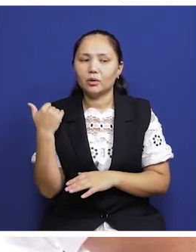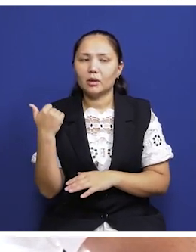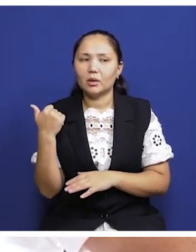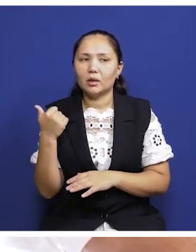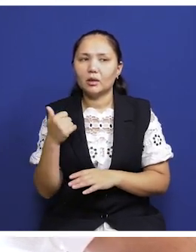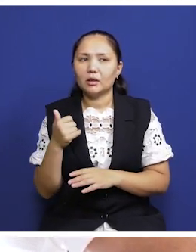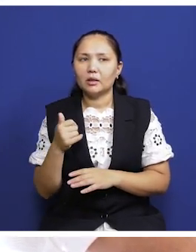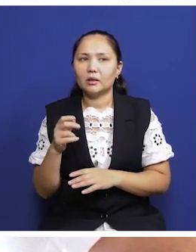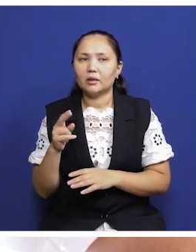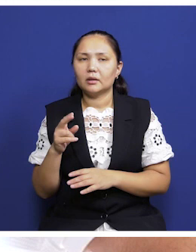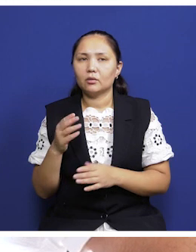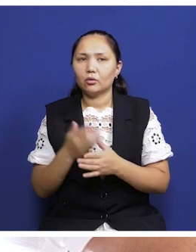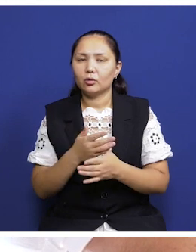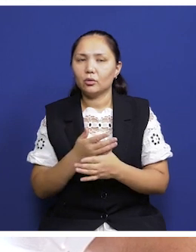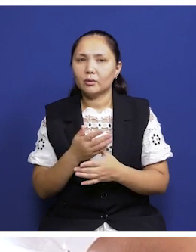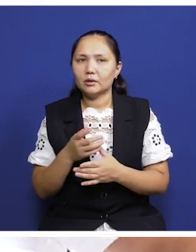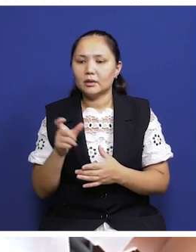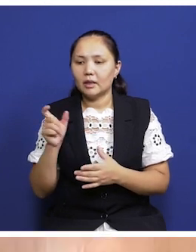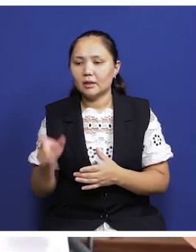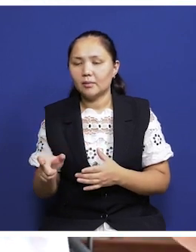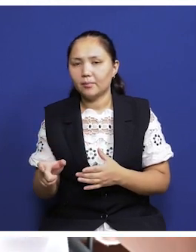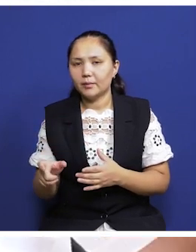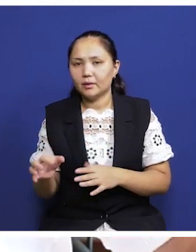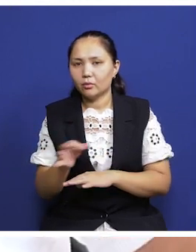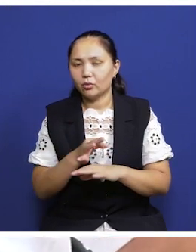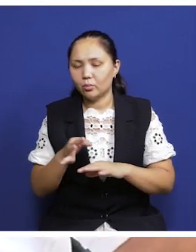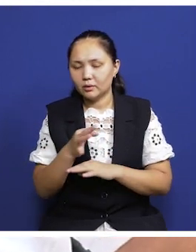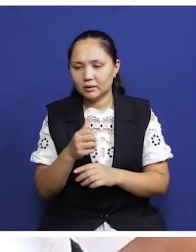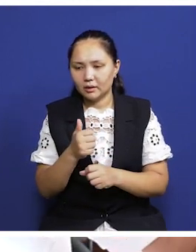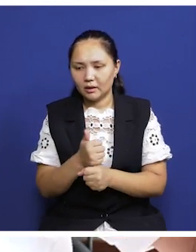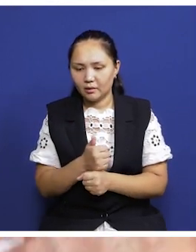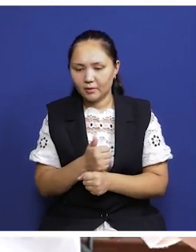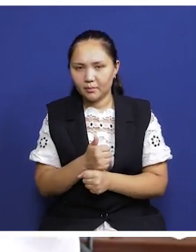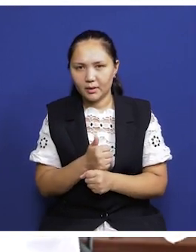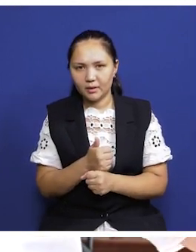жалпы демеуші есебінен мынау аудан әкімдігінің өзінің